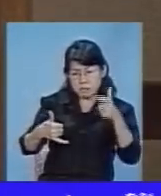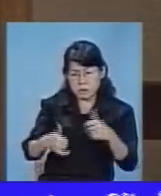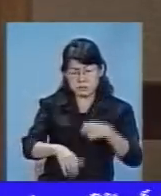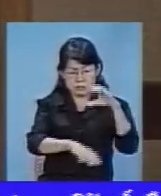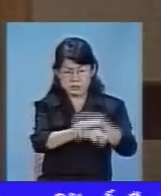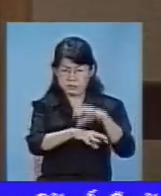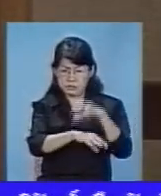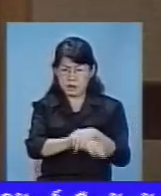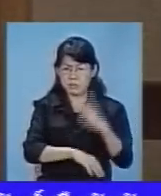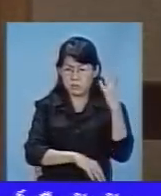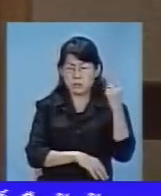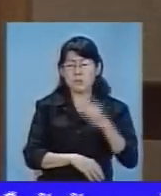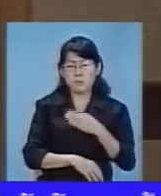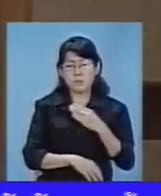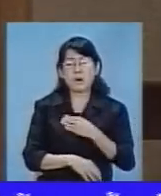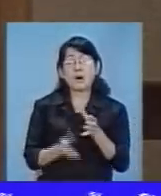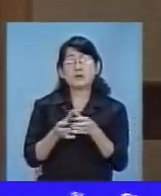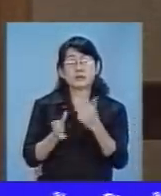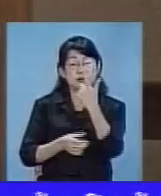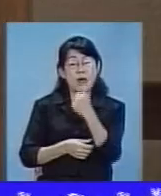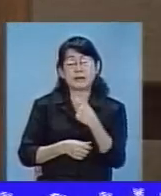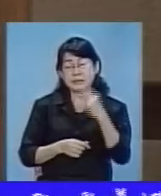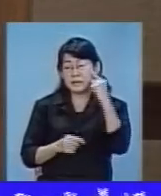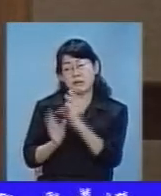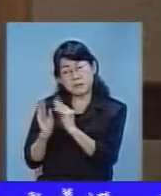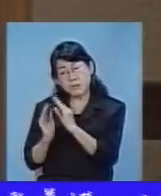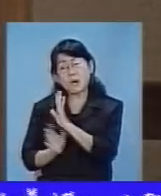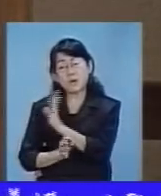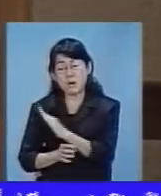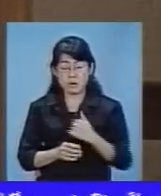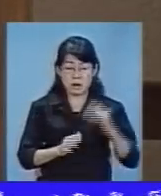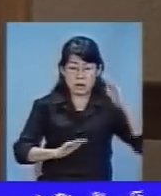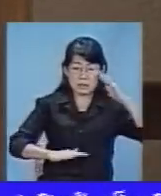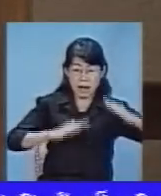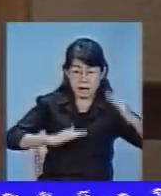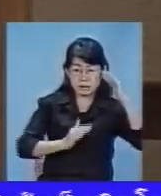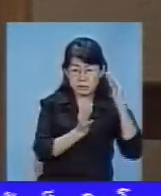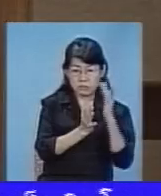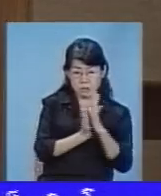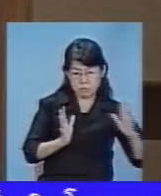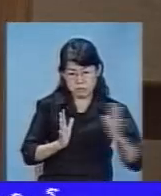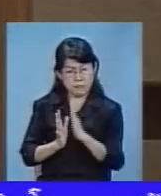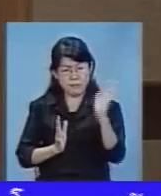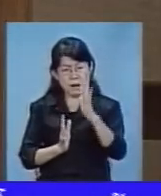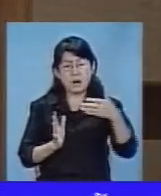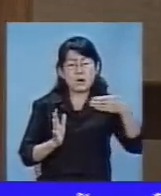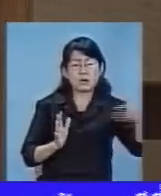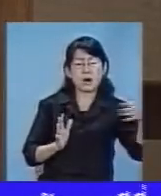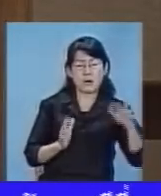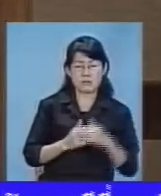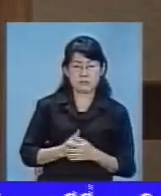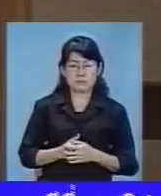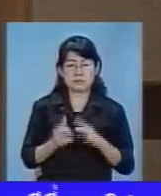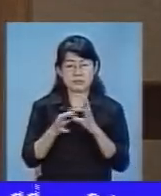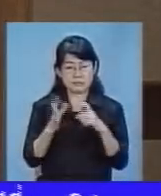ากันในหมู่ผู้ชุมนุมในลักษณะนั้นเจ้าหน้าที่จึงต้องอยู่ข้างนอกครับอยู่ข้างนอกนั่นคือเหตุผลว่าทำไม